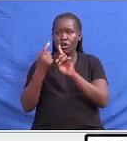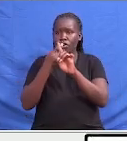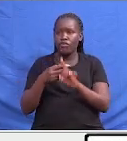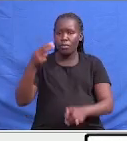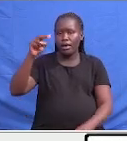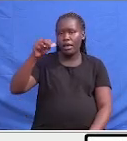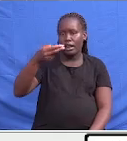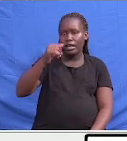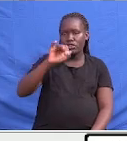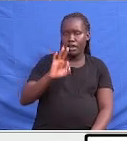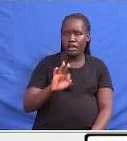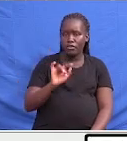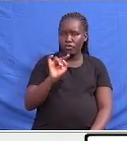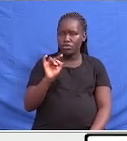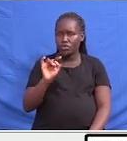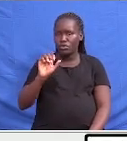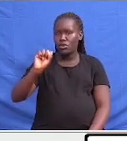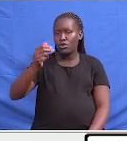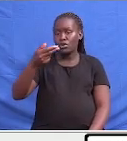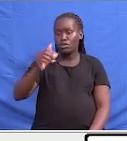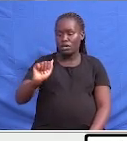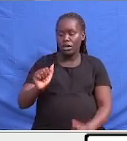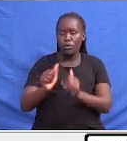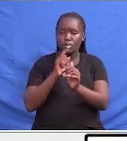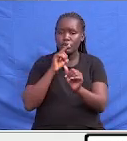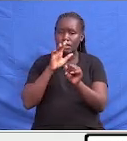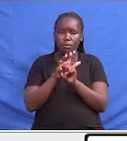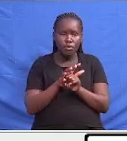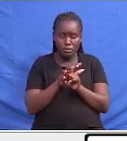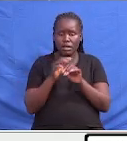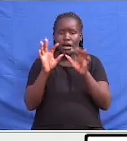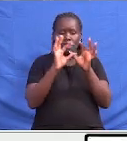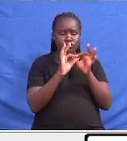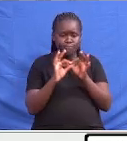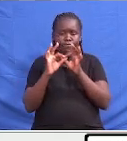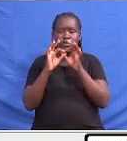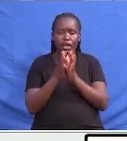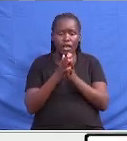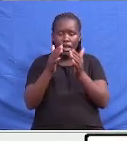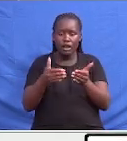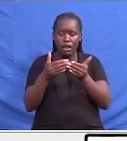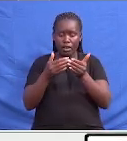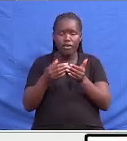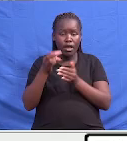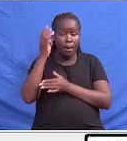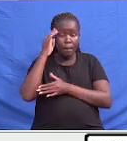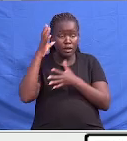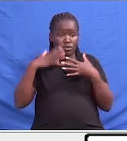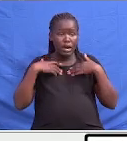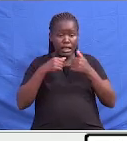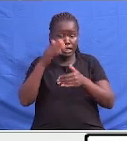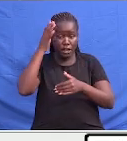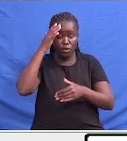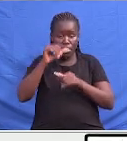afya NHIF hadi mamlaka ya afya jamii SHA yanaahidi mfumo shirikishi zaidi wa huduma ya afya ya akili. Utangulizi wa SHA